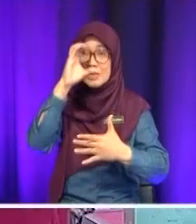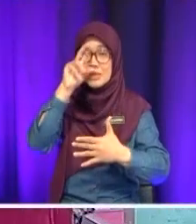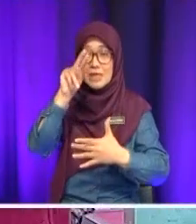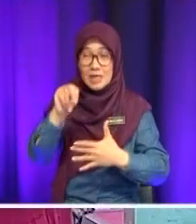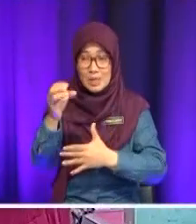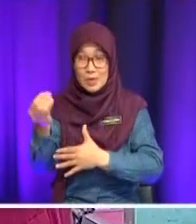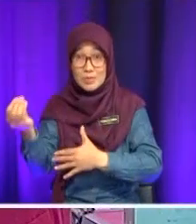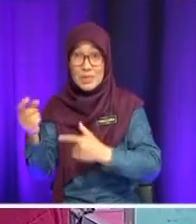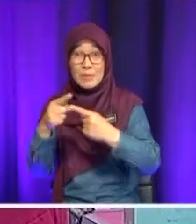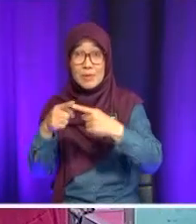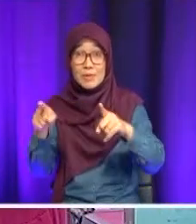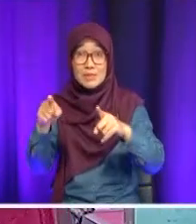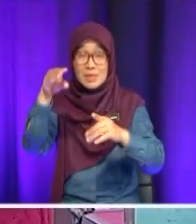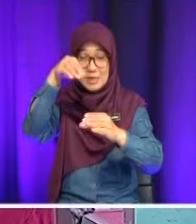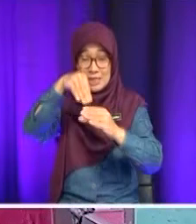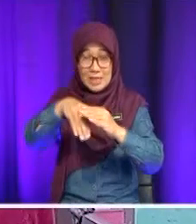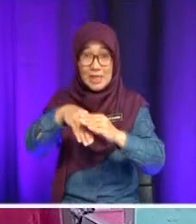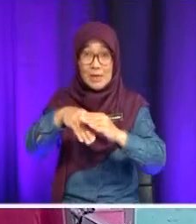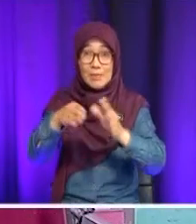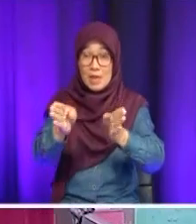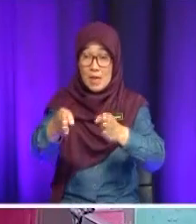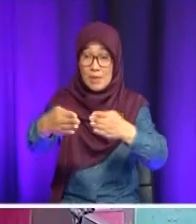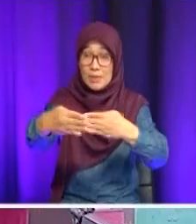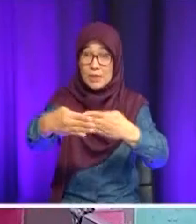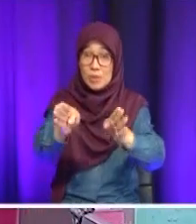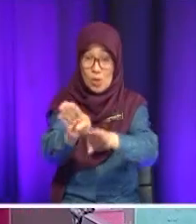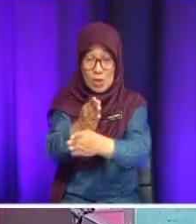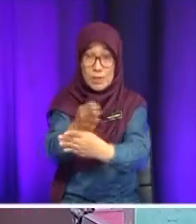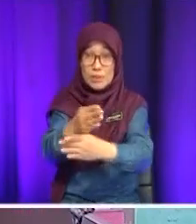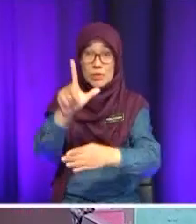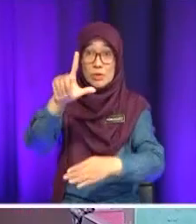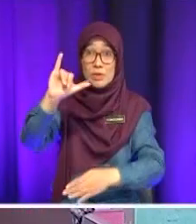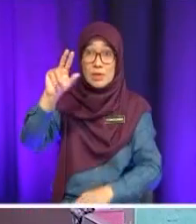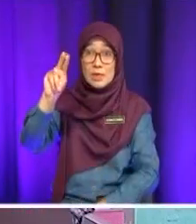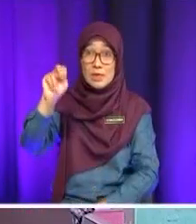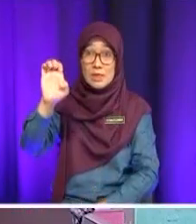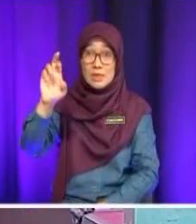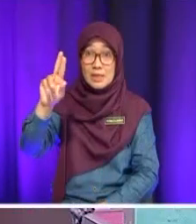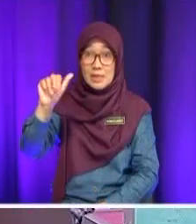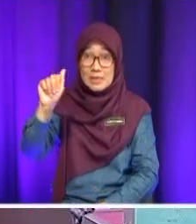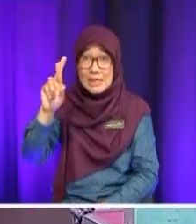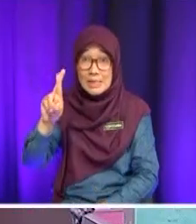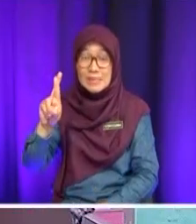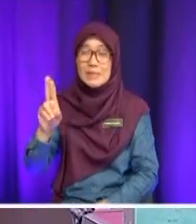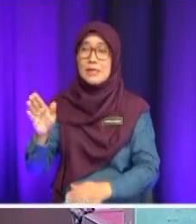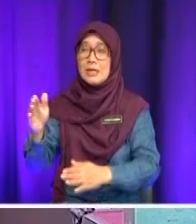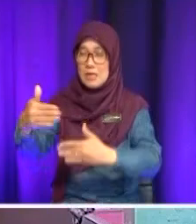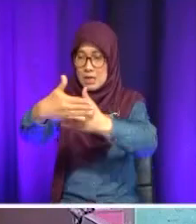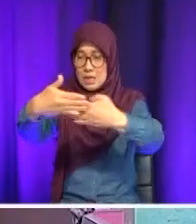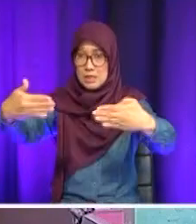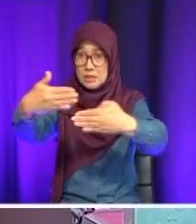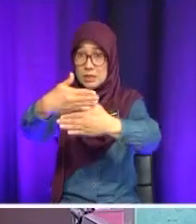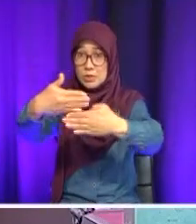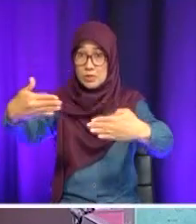dalam bentuk linier atau begitu Panggil sebaris kalau perhatikan atau meja tadi Xiaomi dapat perhatian ada bentuk ada 4